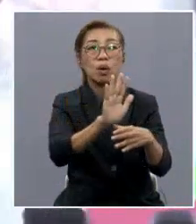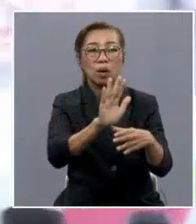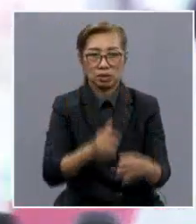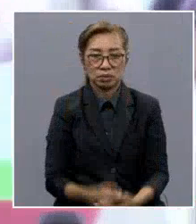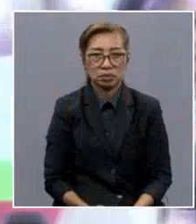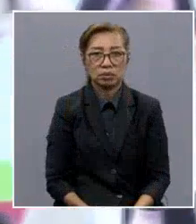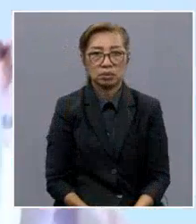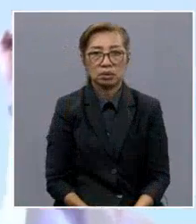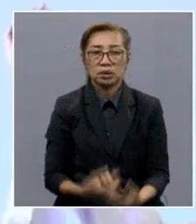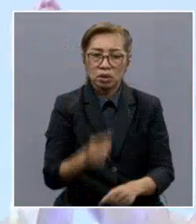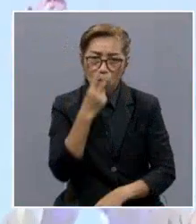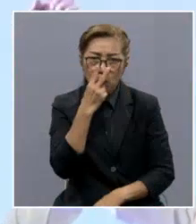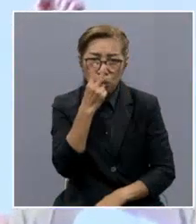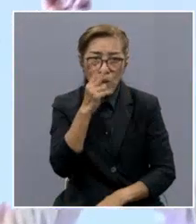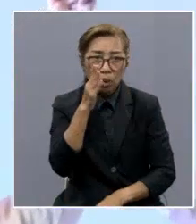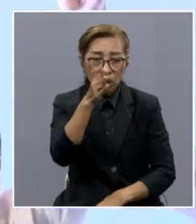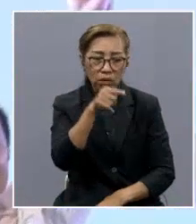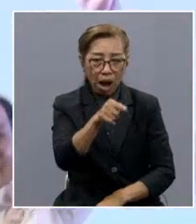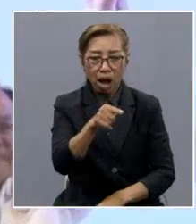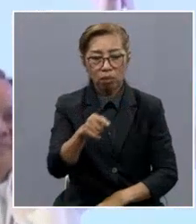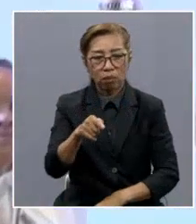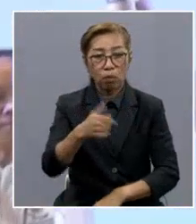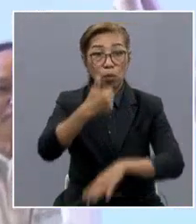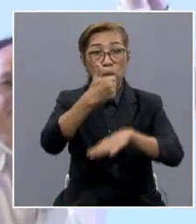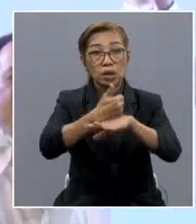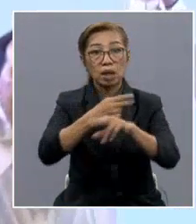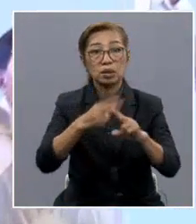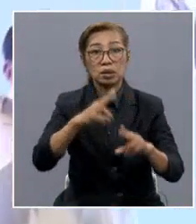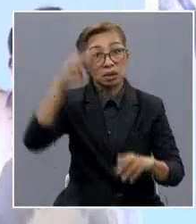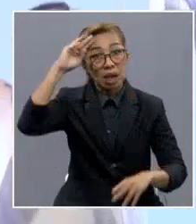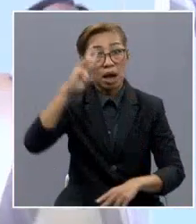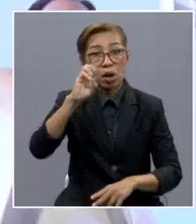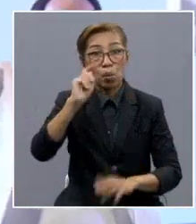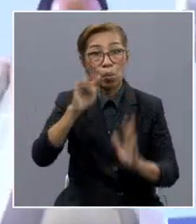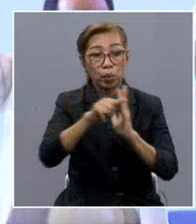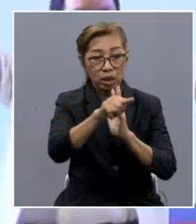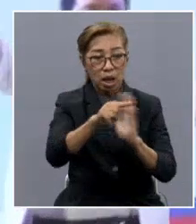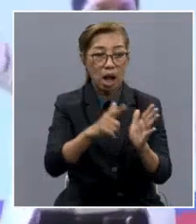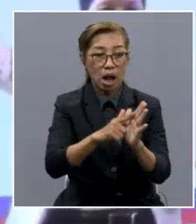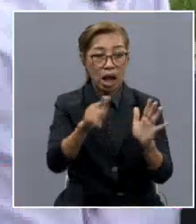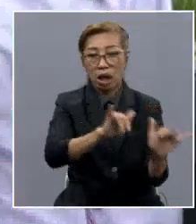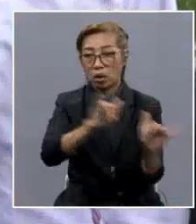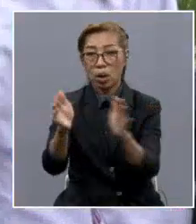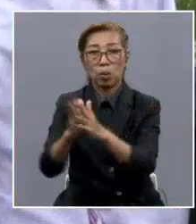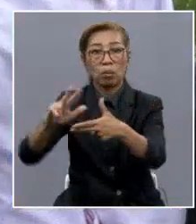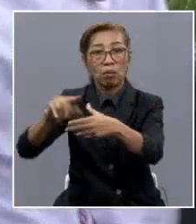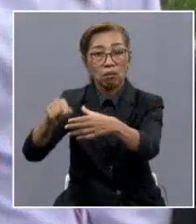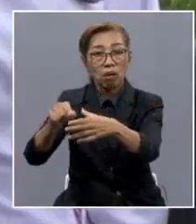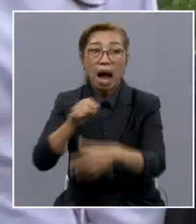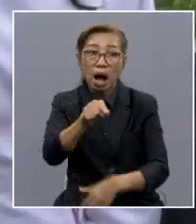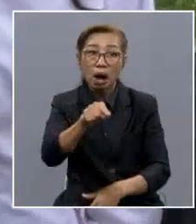ทีนี้ก็จับจ้องกันนะครับว่าอ้าวพลเอกวิทย์กลับมาท่ามกลางกระแสข่าวว่าผู้กองเองก็จะกลับมาเหมือนกันน่ะ อ๋อไม่ใช่กลับมาแล้วหร